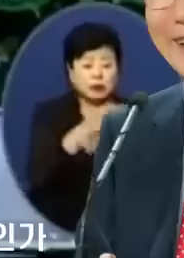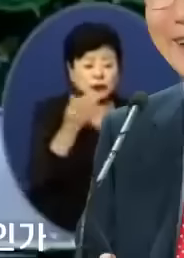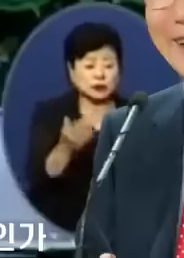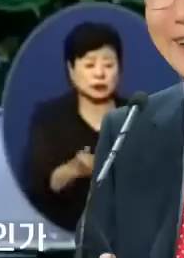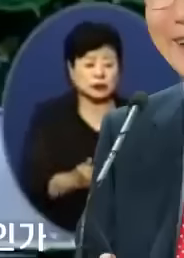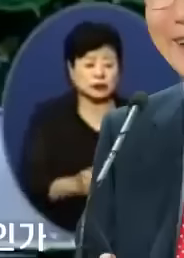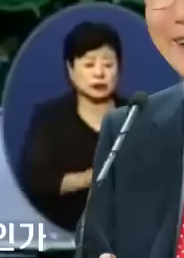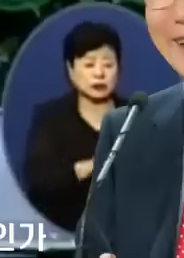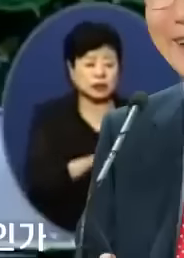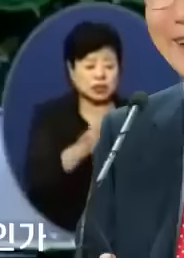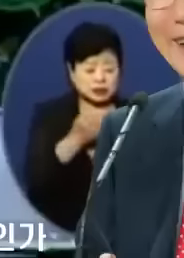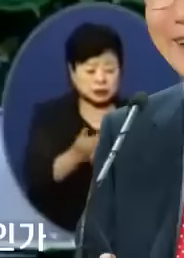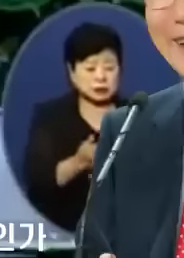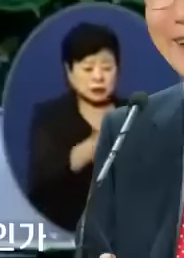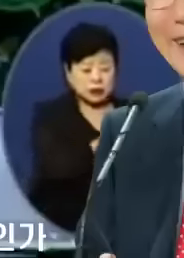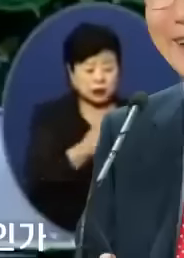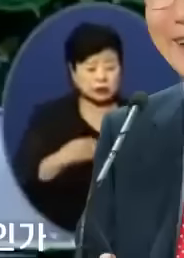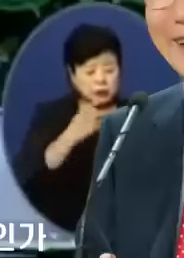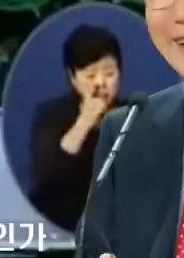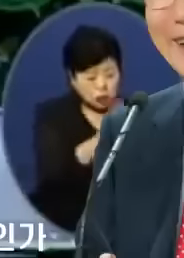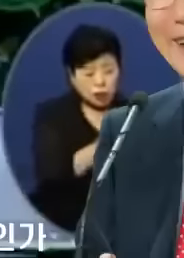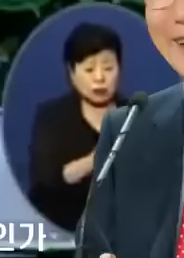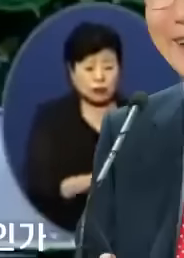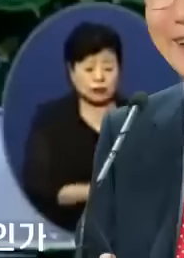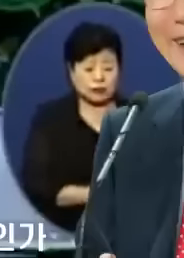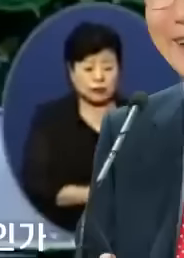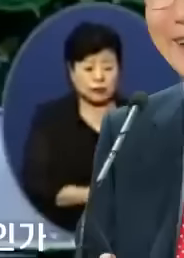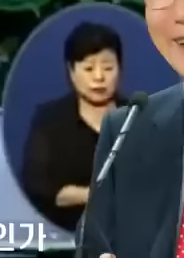일에 우리를 사랑하는 이로 말미암아 나는 넉넉히 이긴다.